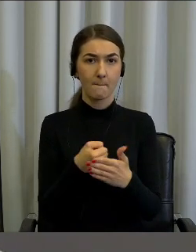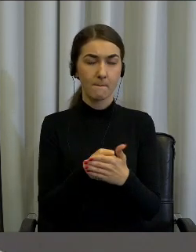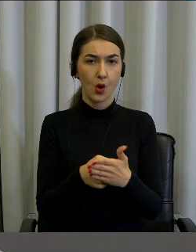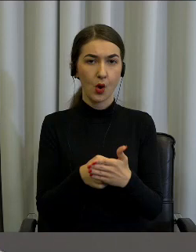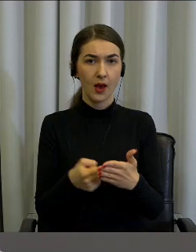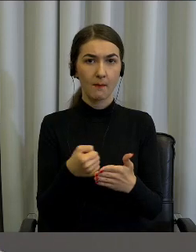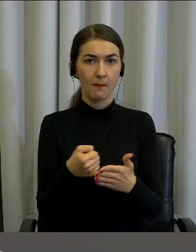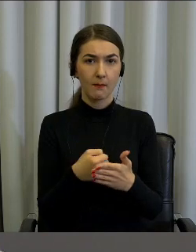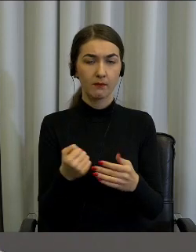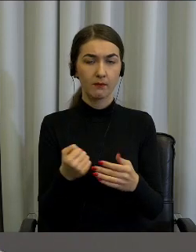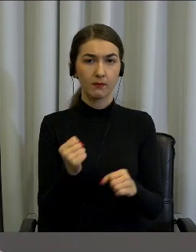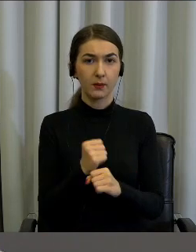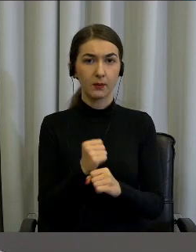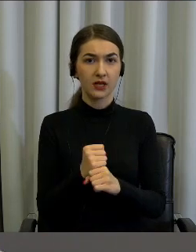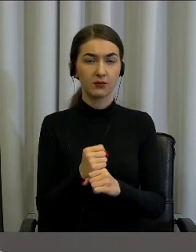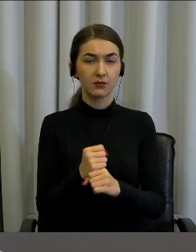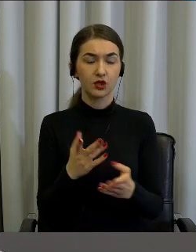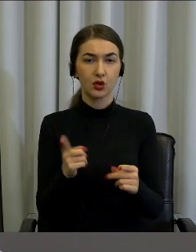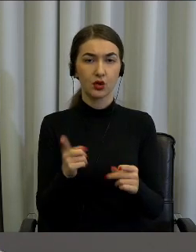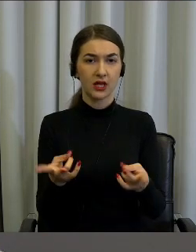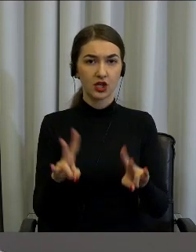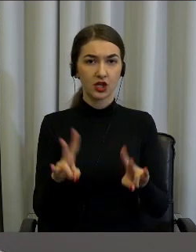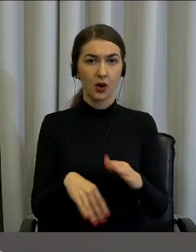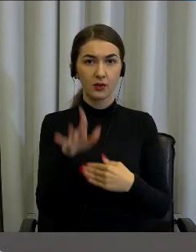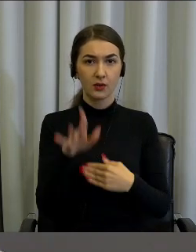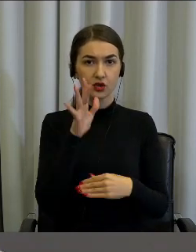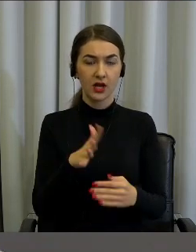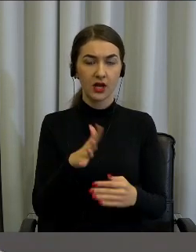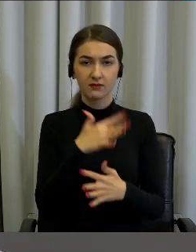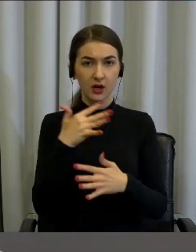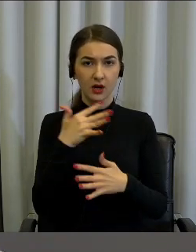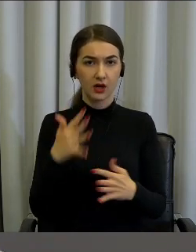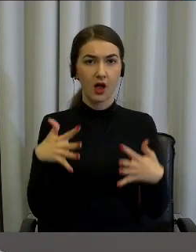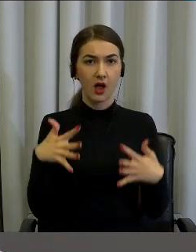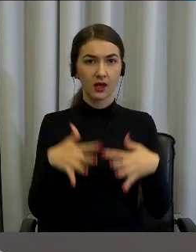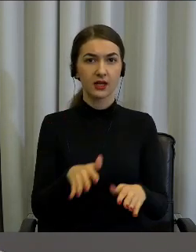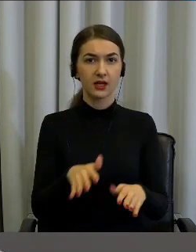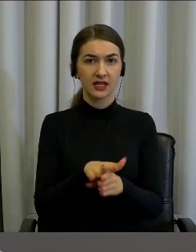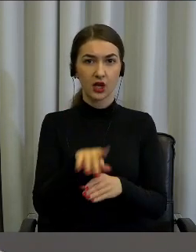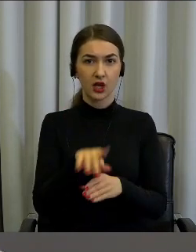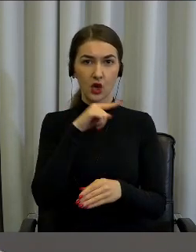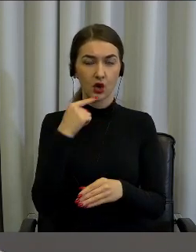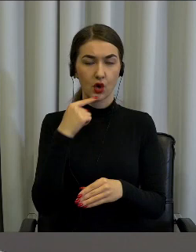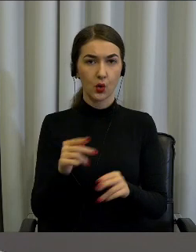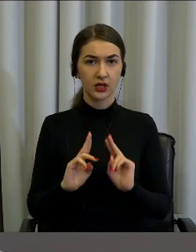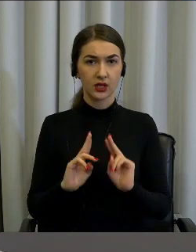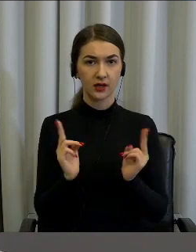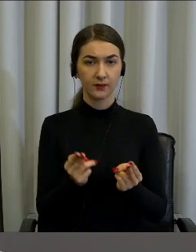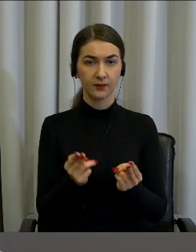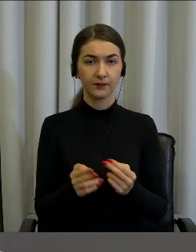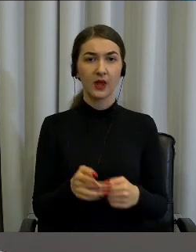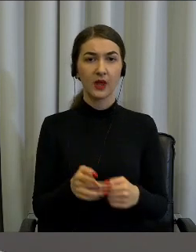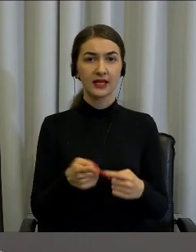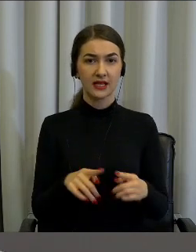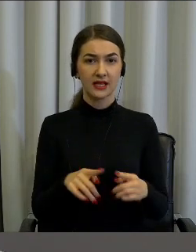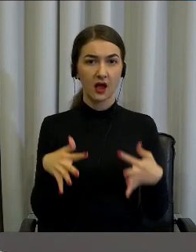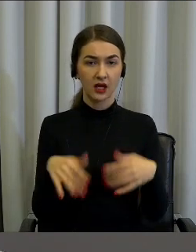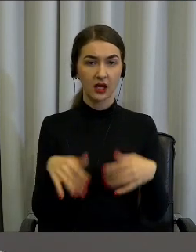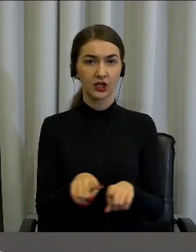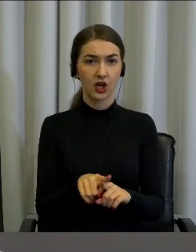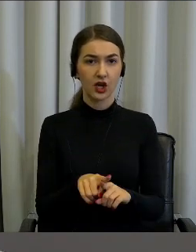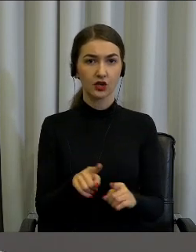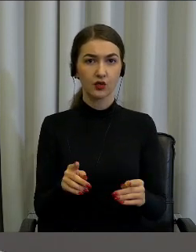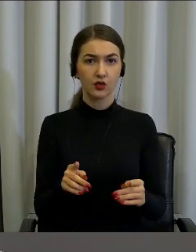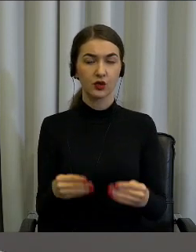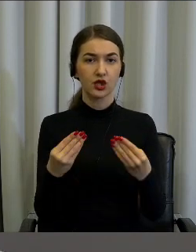далеко від лінії фронту під час хвиль атак здійснених російськими збройними силами ці атаки також спричинили